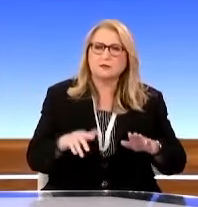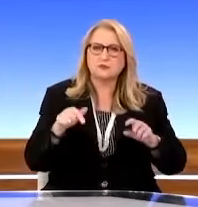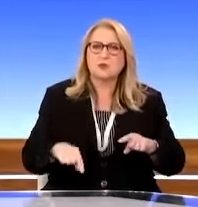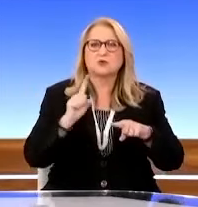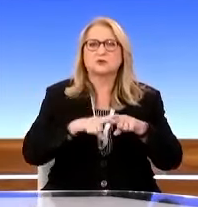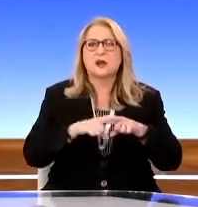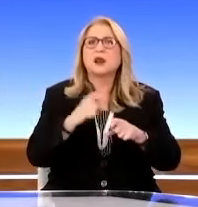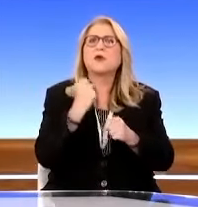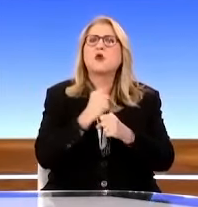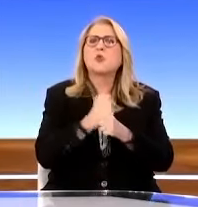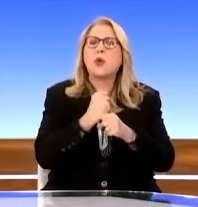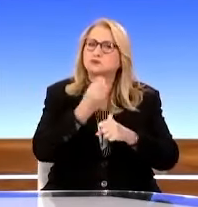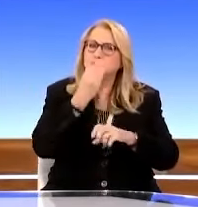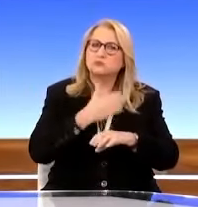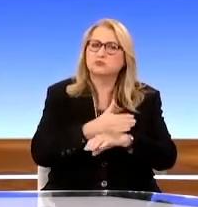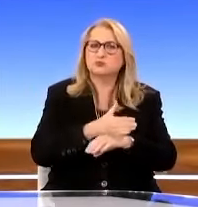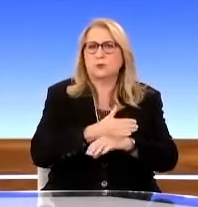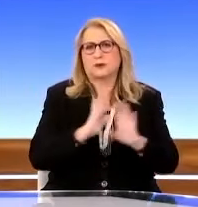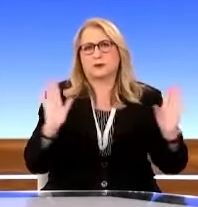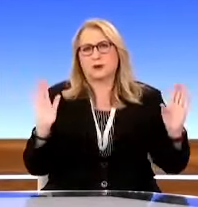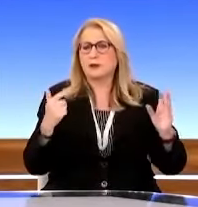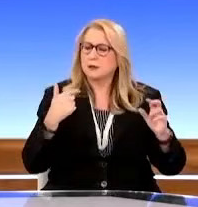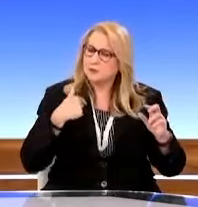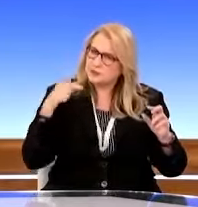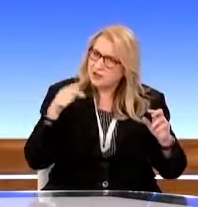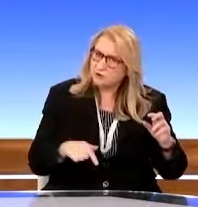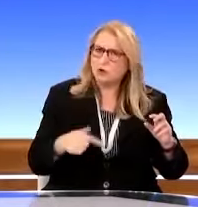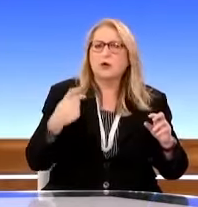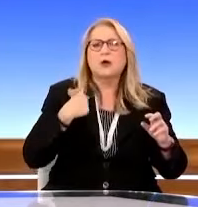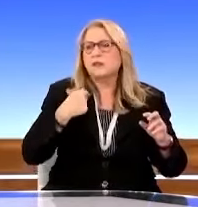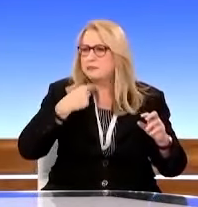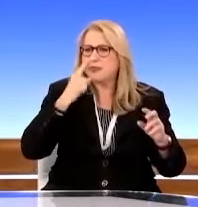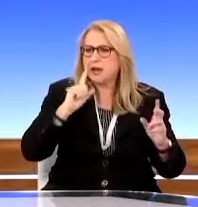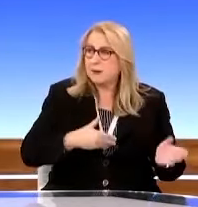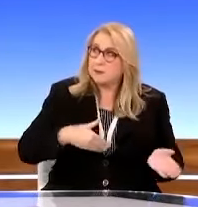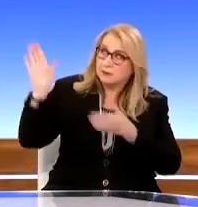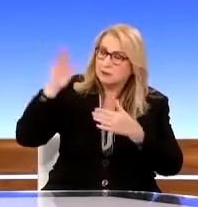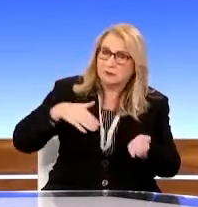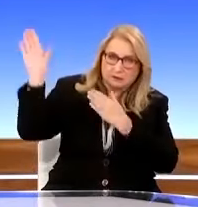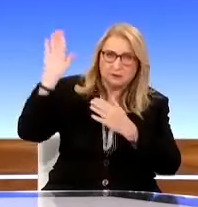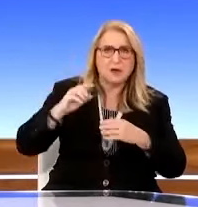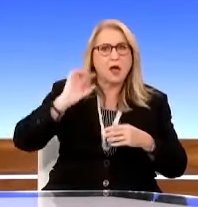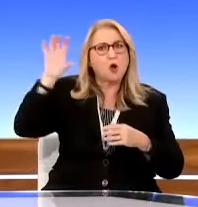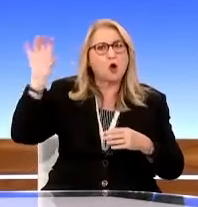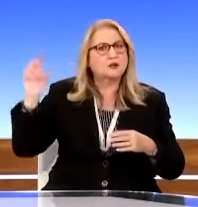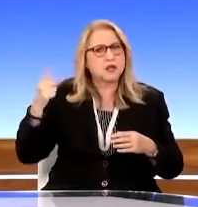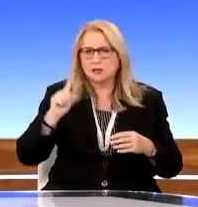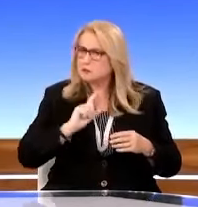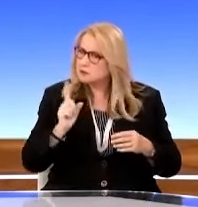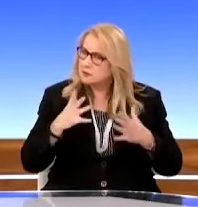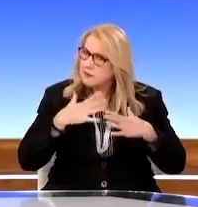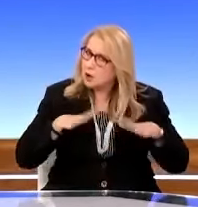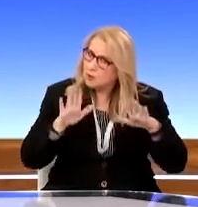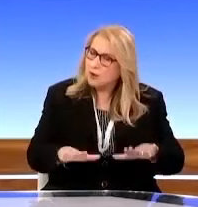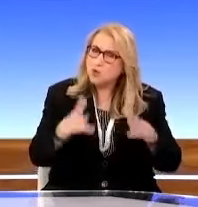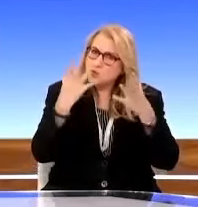παραμονής τους. Σε αυτή την κατεύθυνση λοιπόν θα εξακολουθούμε να εργαζόμαστε μαζί με το καγκελάριο για να δούμε ζητήματα δευτερογενών ροών, τα οποία αντιλαμβάνομαι ότι